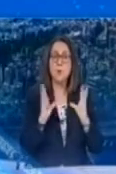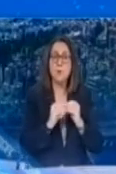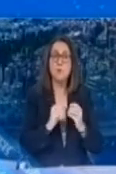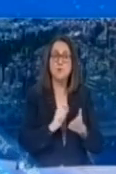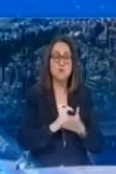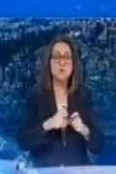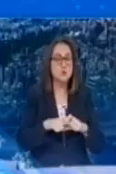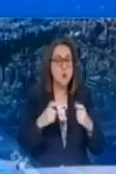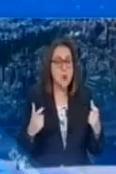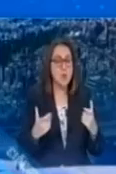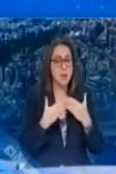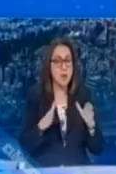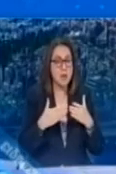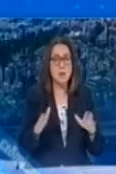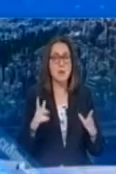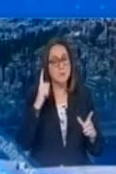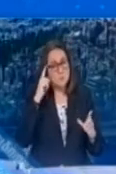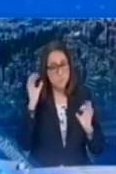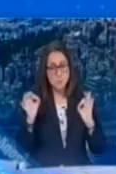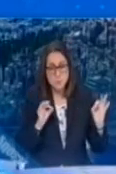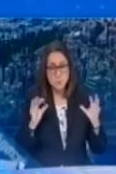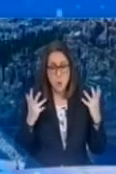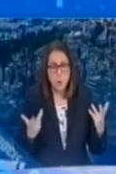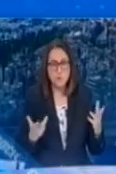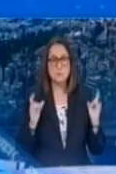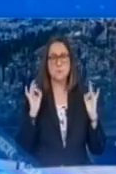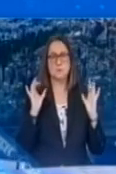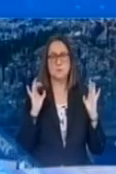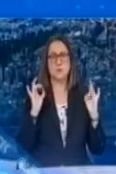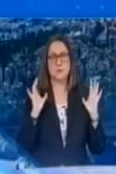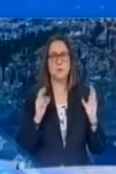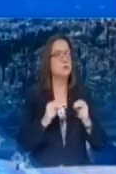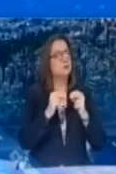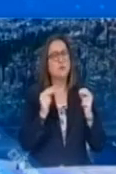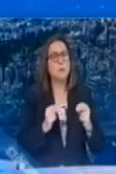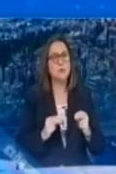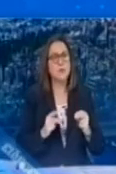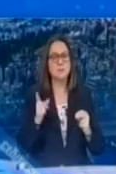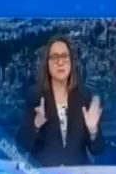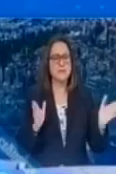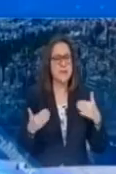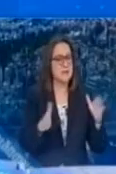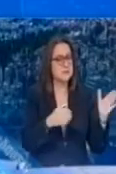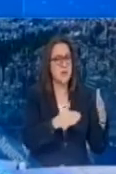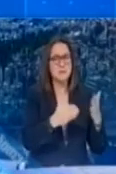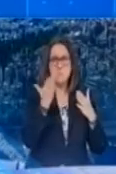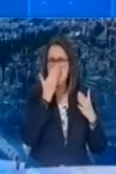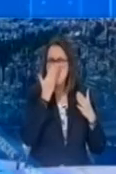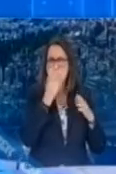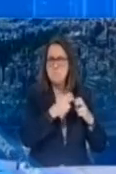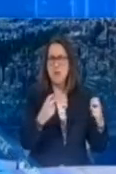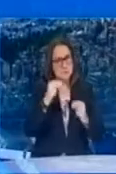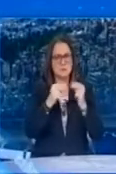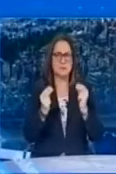δαπάνες, προχωρήστε στις απαραίτητες προσλήψεις, βρείτε αίθουσες, επιρρύπτοντας ακόμη μια φορά ευθύνες στην κυβέρνηση για